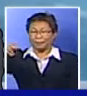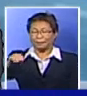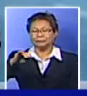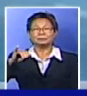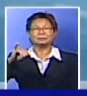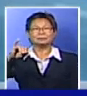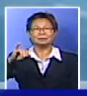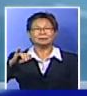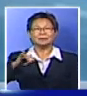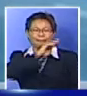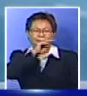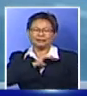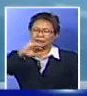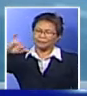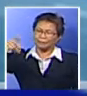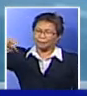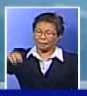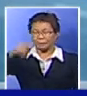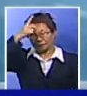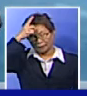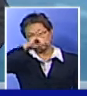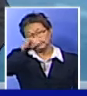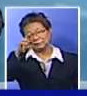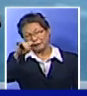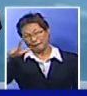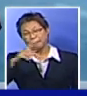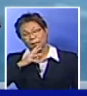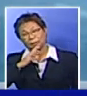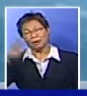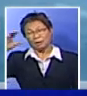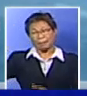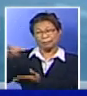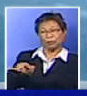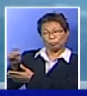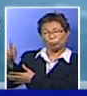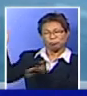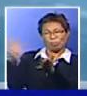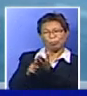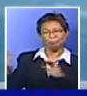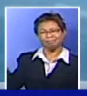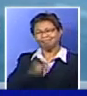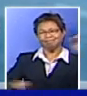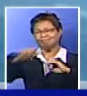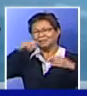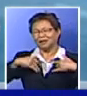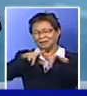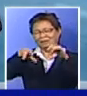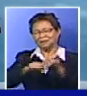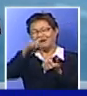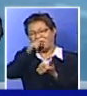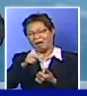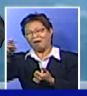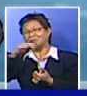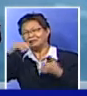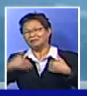jabatan menurut menteri di jabatan Perdana Menteri Datuk Seri Jamil khir harum Syarikat terbabit disahkan tidak mempunyai sijil halal